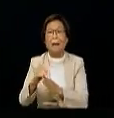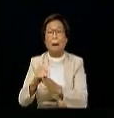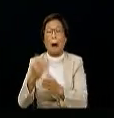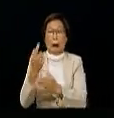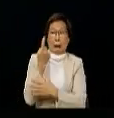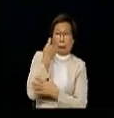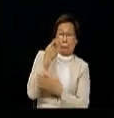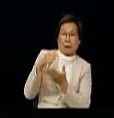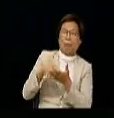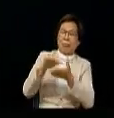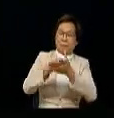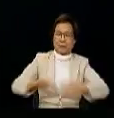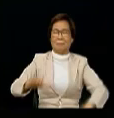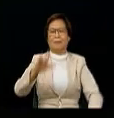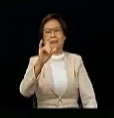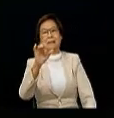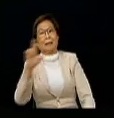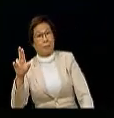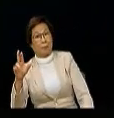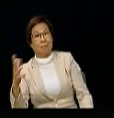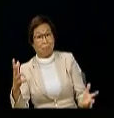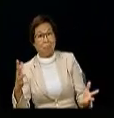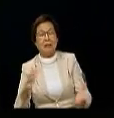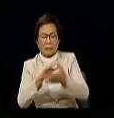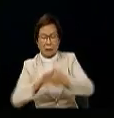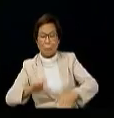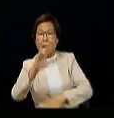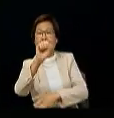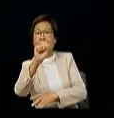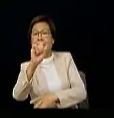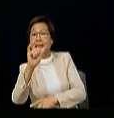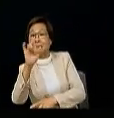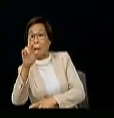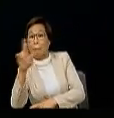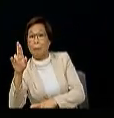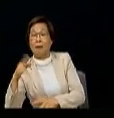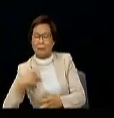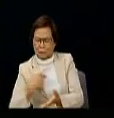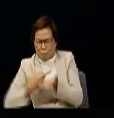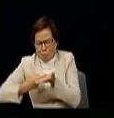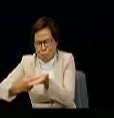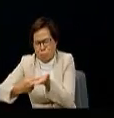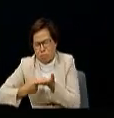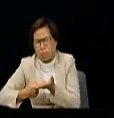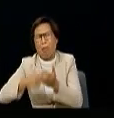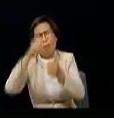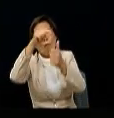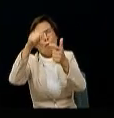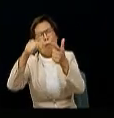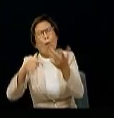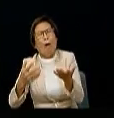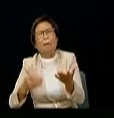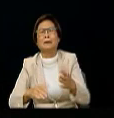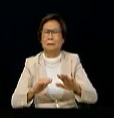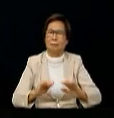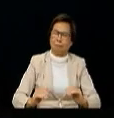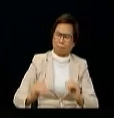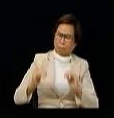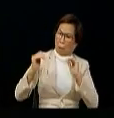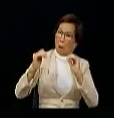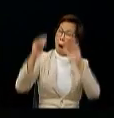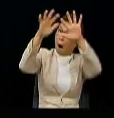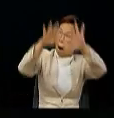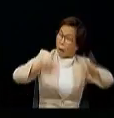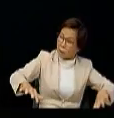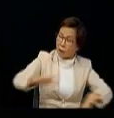terbaru keselamatan saebah nih keselamatan saya begini Kita bincang dalam banyak platform dipegang Hasian